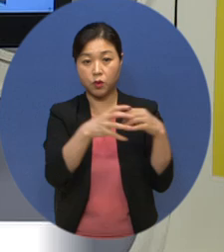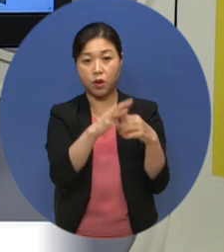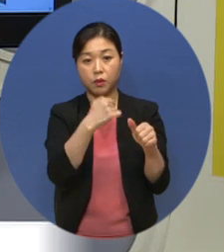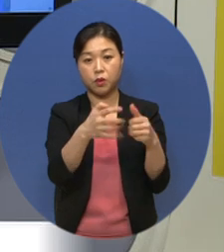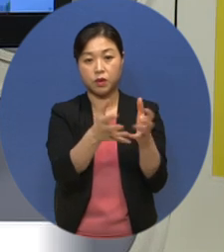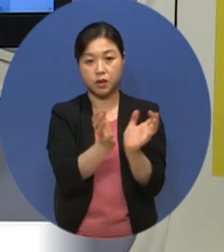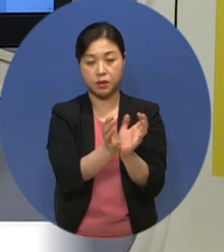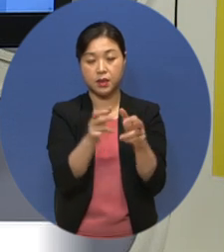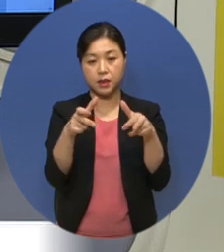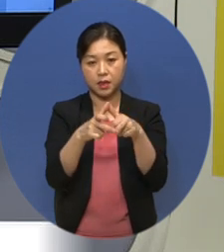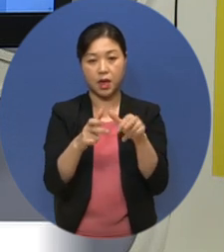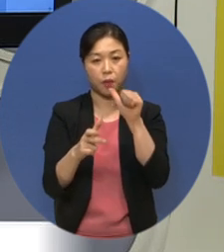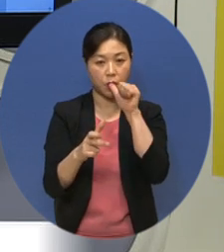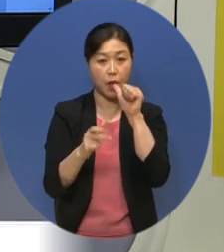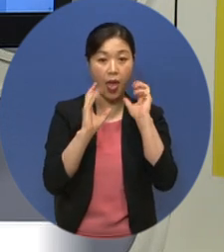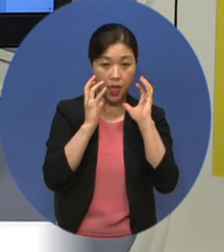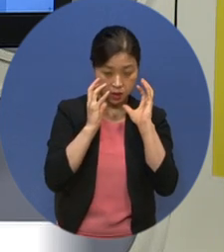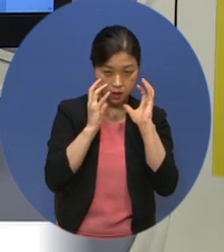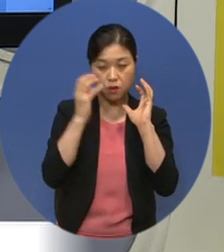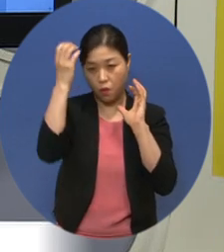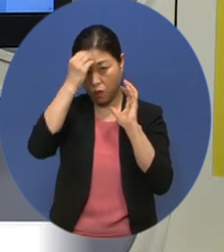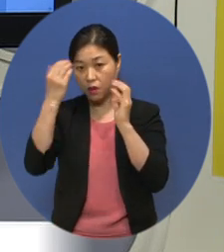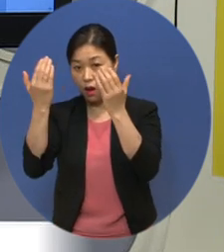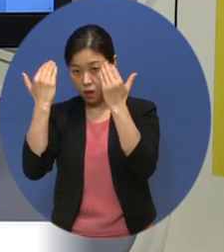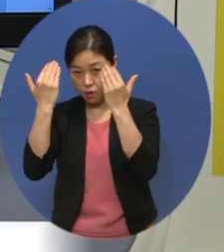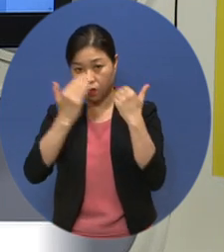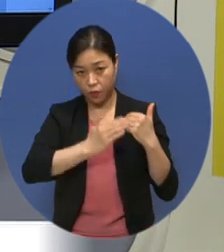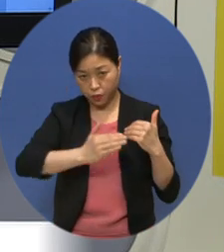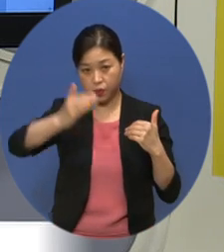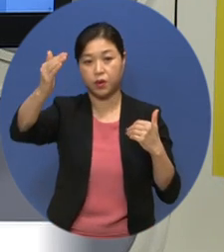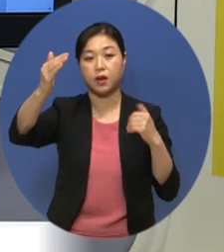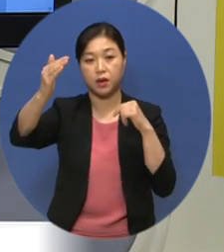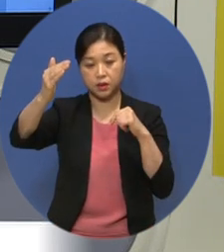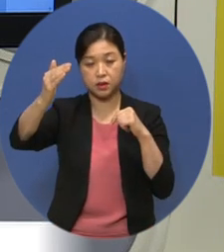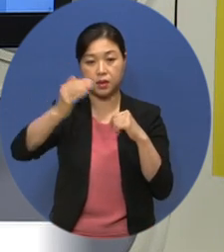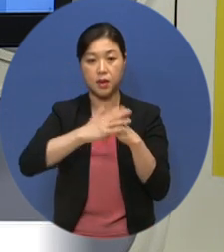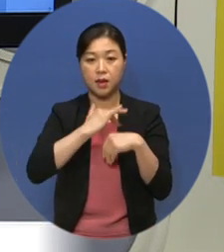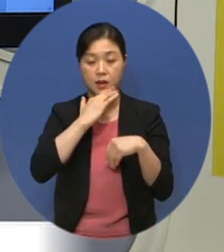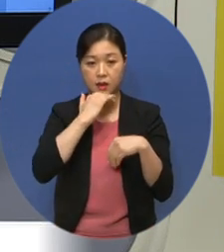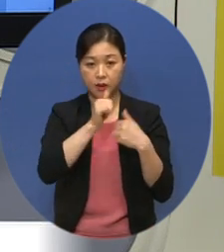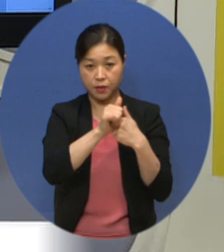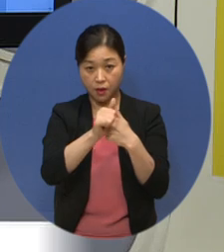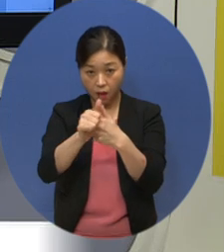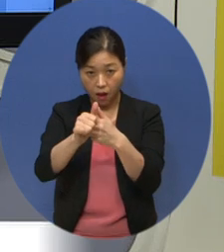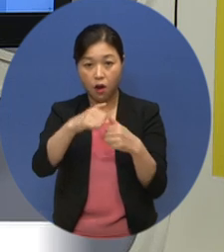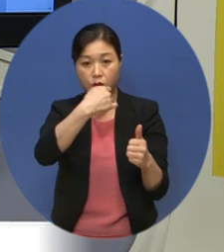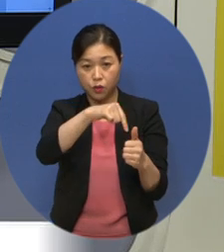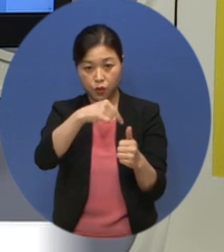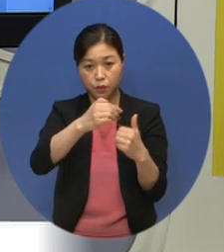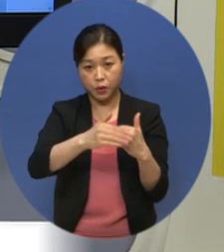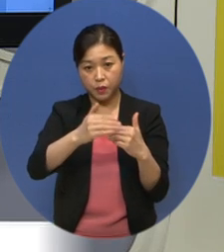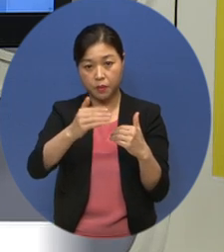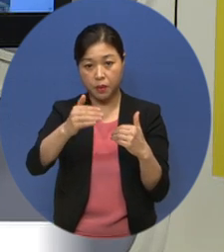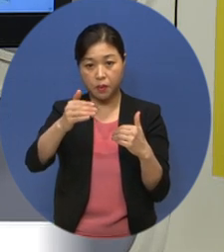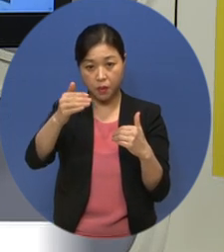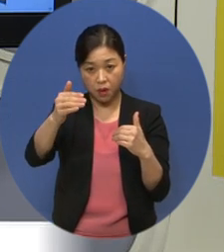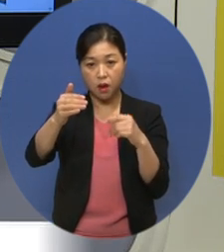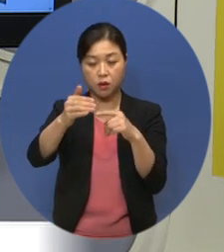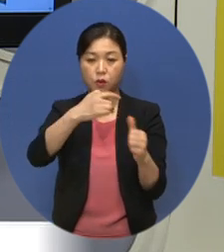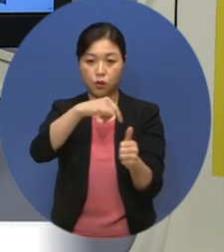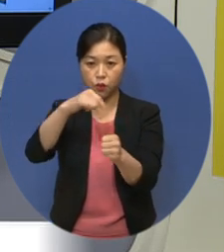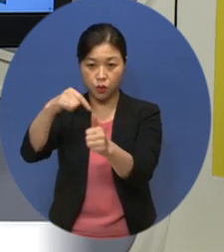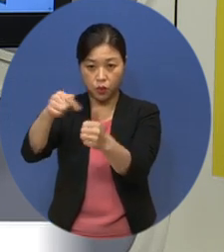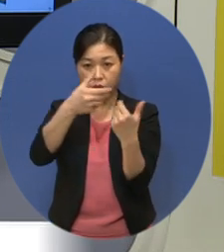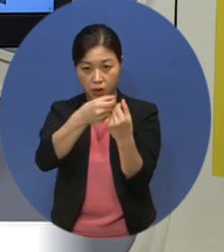팀은 장애 영유아 부터 고등학교까지 다양한 연령대 별 교육과정에 따른 통합교육 교수 학습